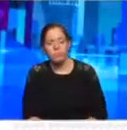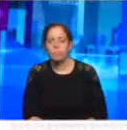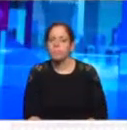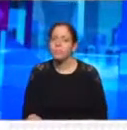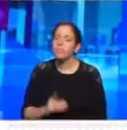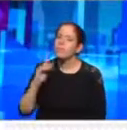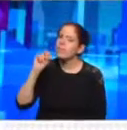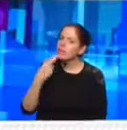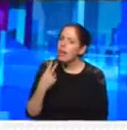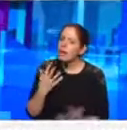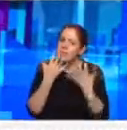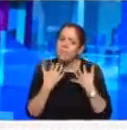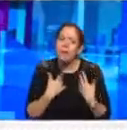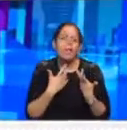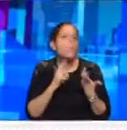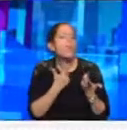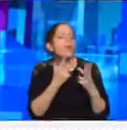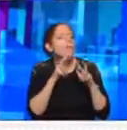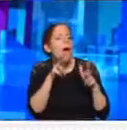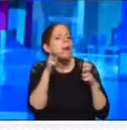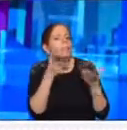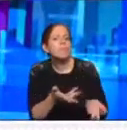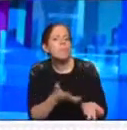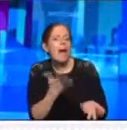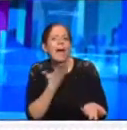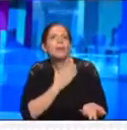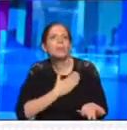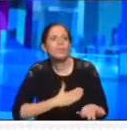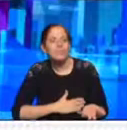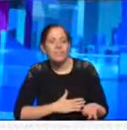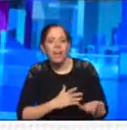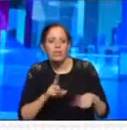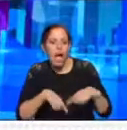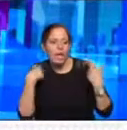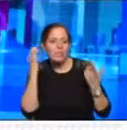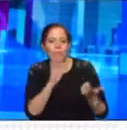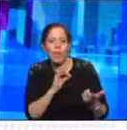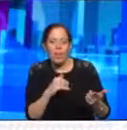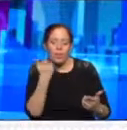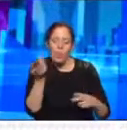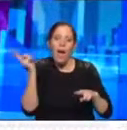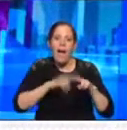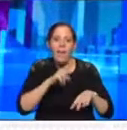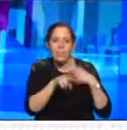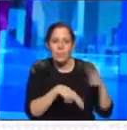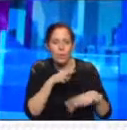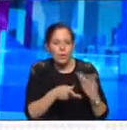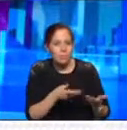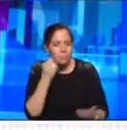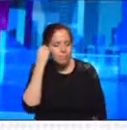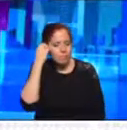בואי תספרי לנו למה את מצפה. איך היית רוצה שהחיים שלך יהיו אחרי הטיפולים?